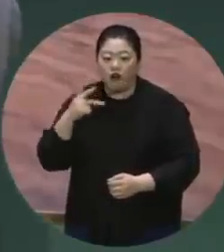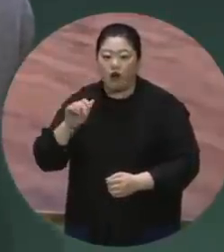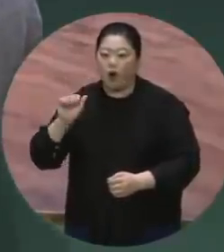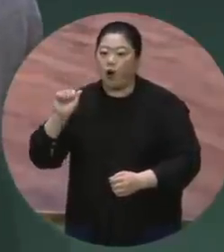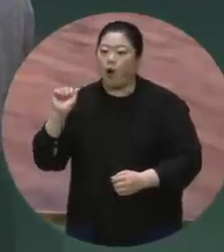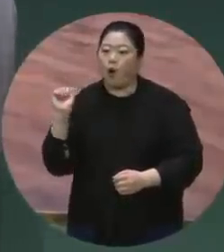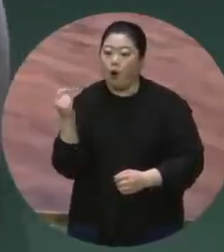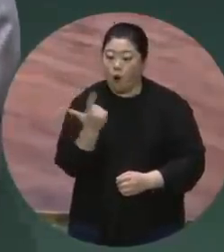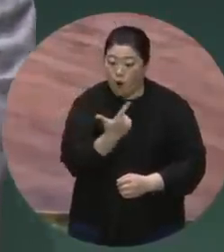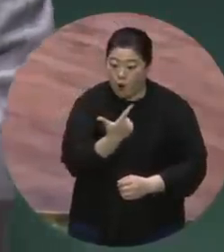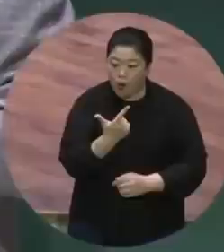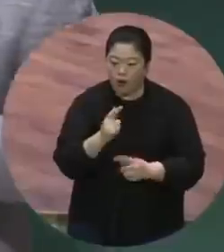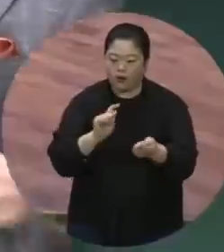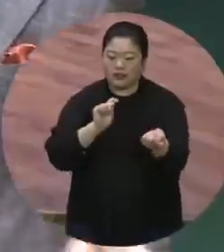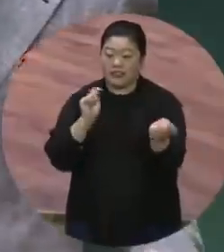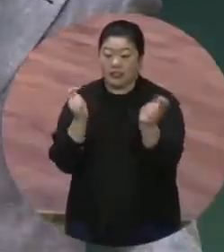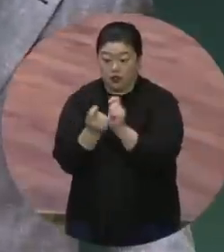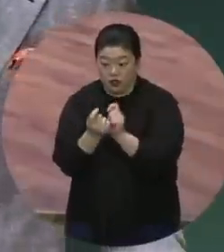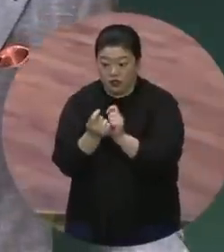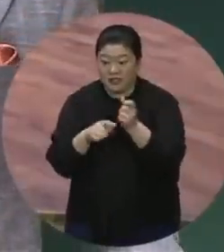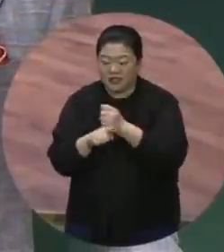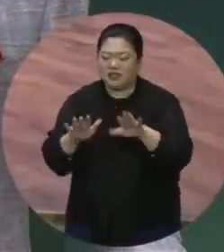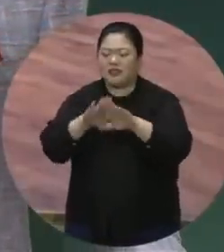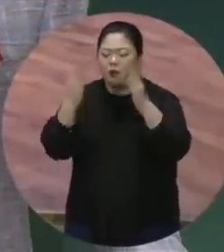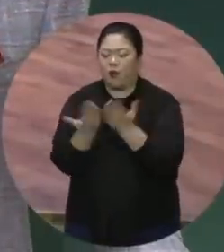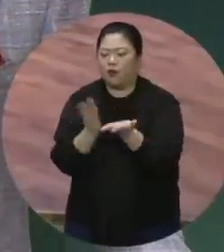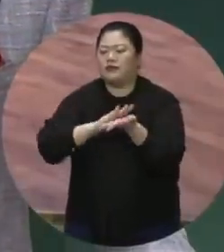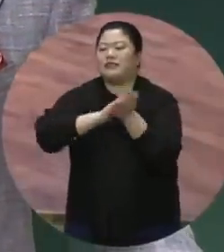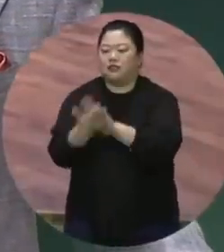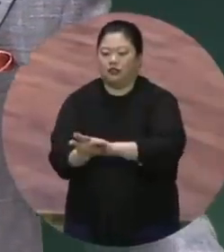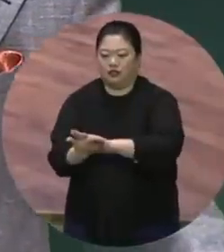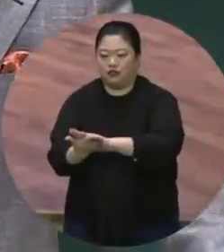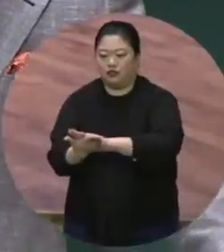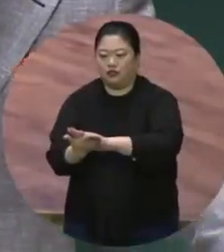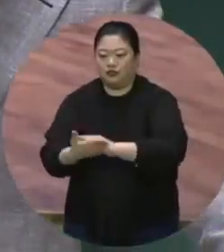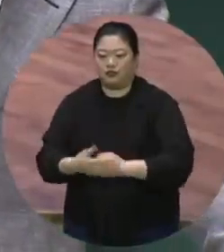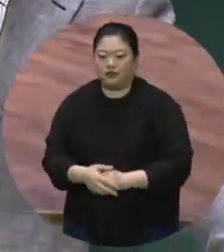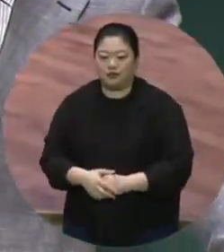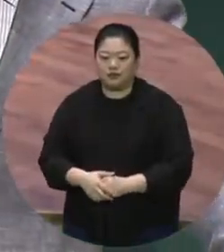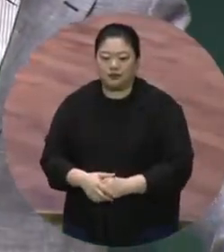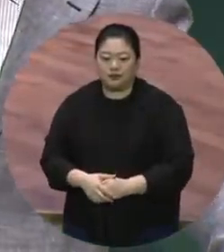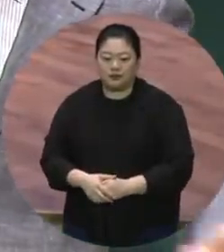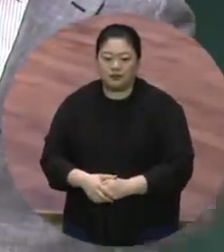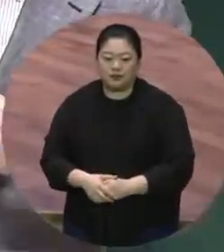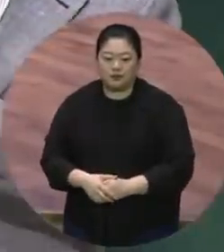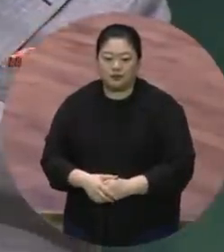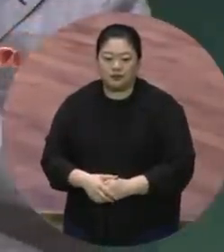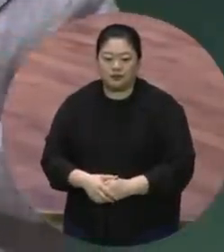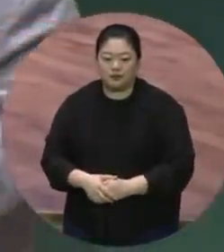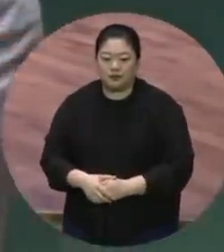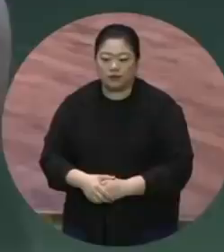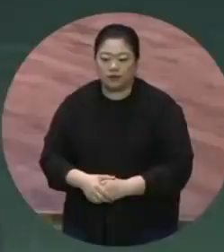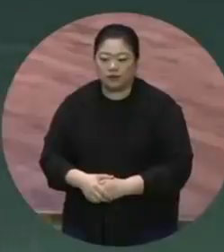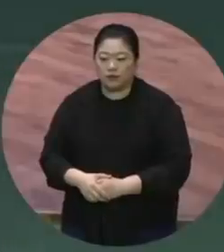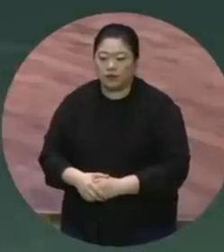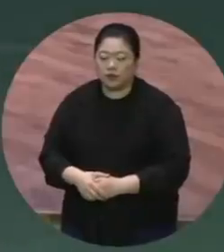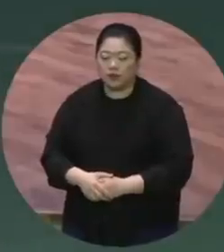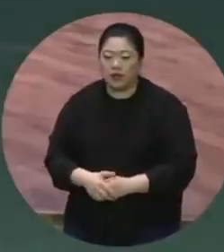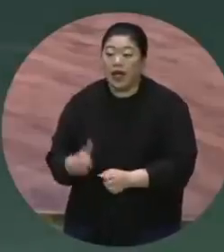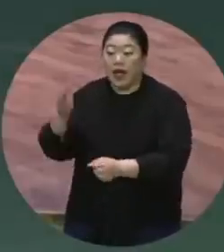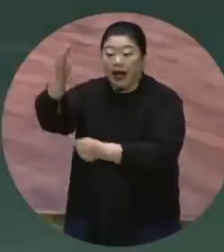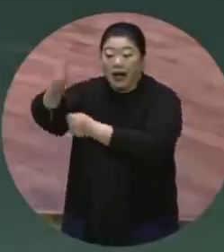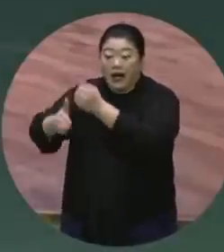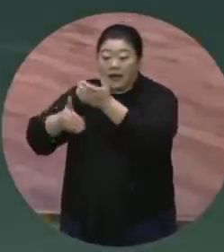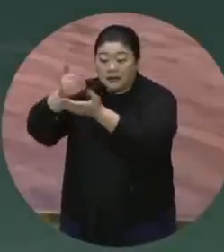올 체인지의 하나님. 올 체인지 하나님을 믿어야 돼요. 그